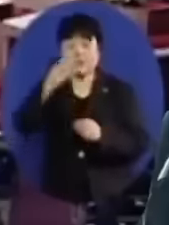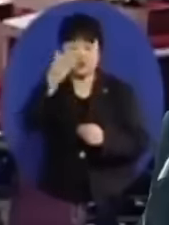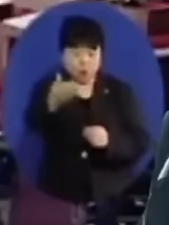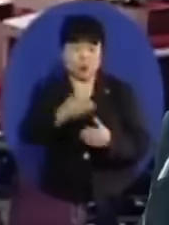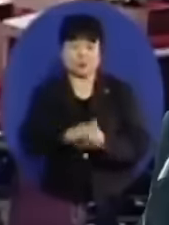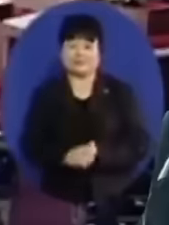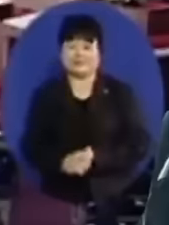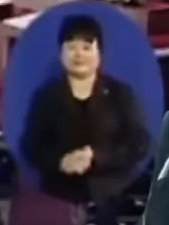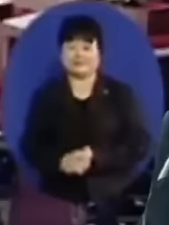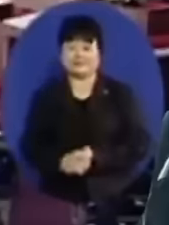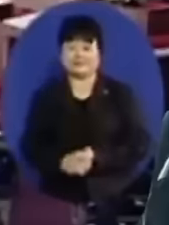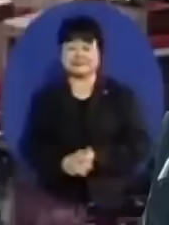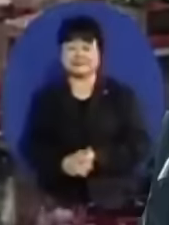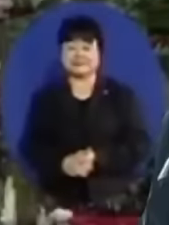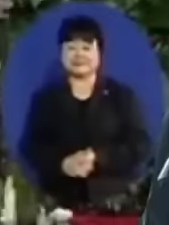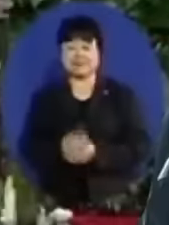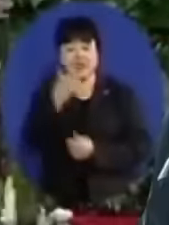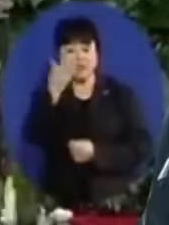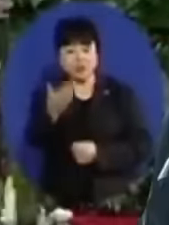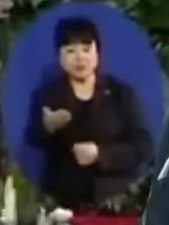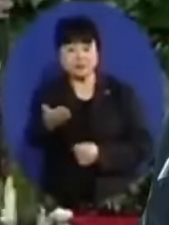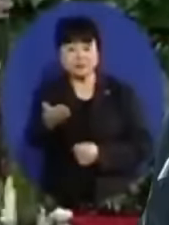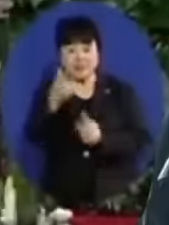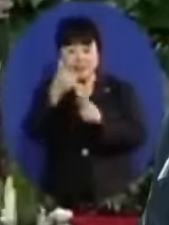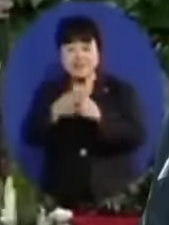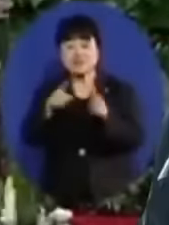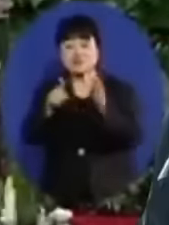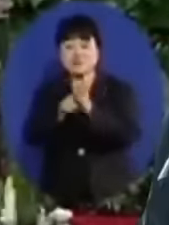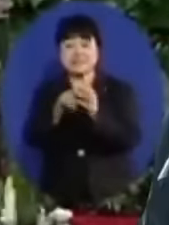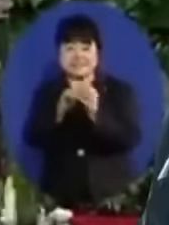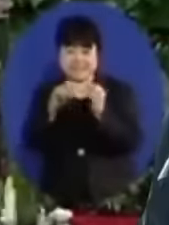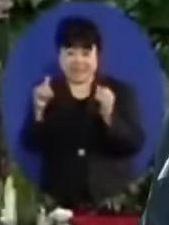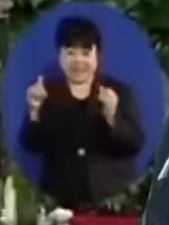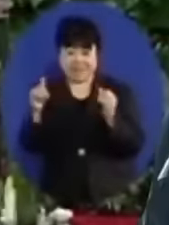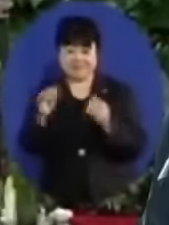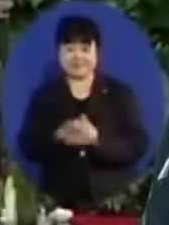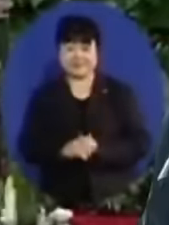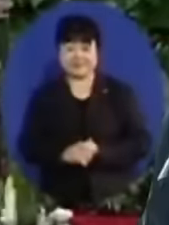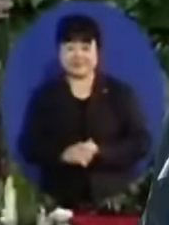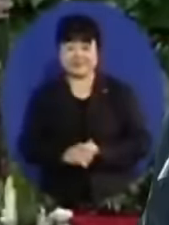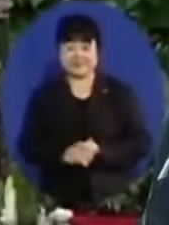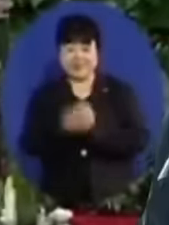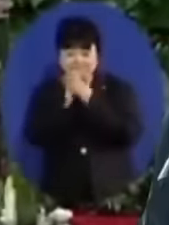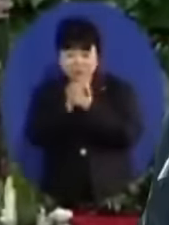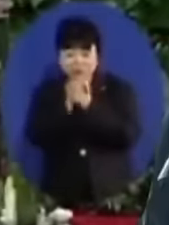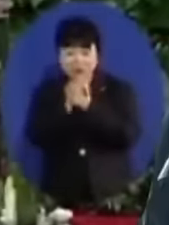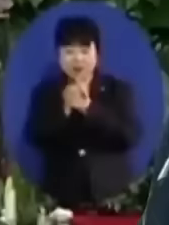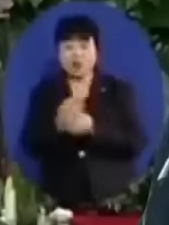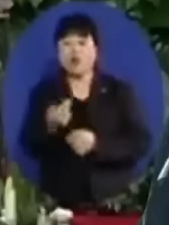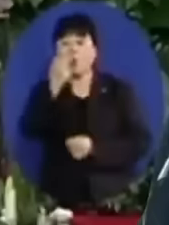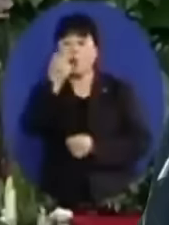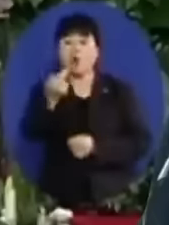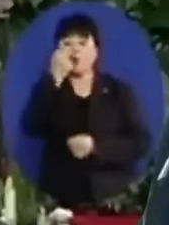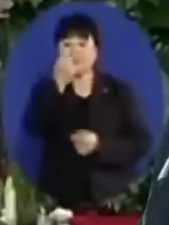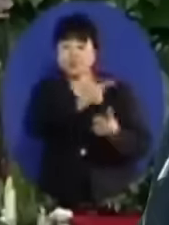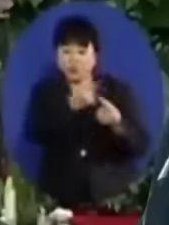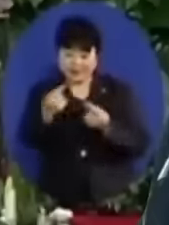응답을 해주고 말한 것입니다. 여러분, 우리 예수 믿는 사람은 기도하는 것이 호흡하는 것과